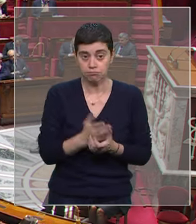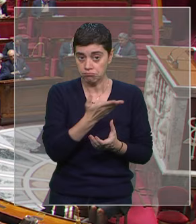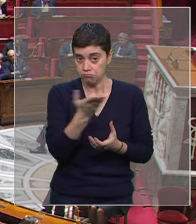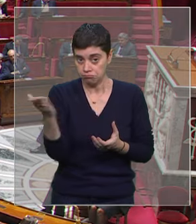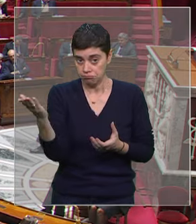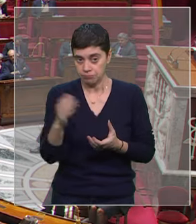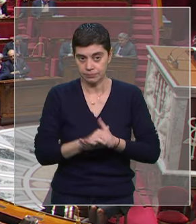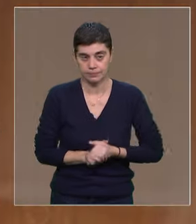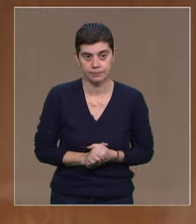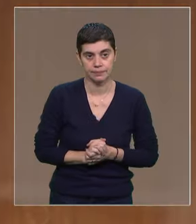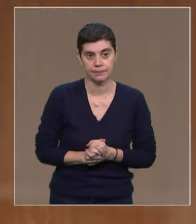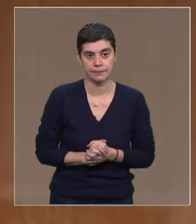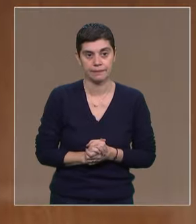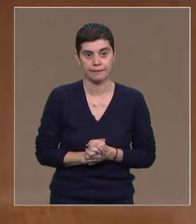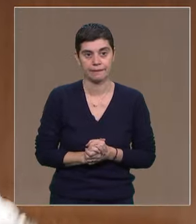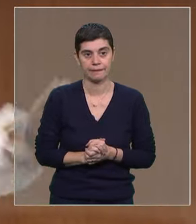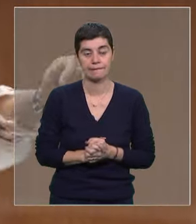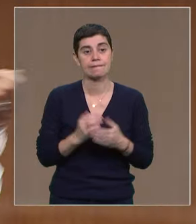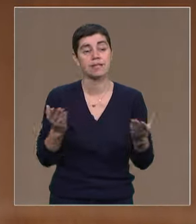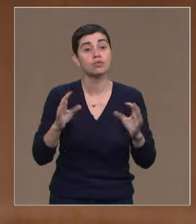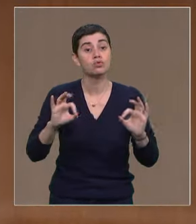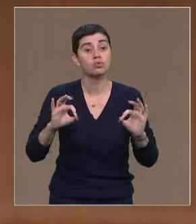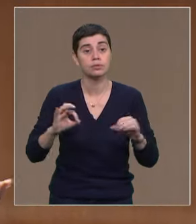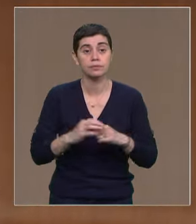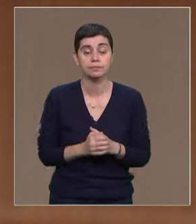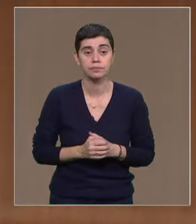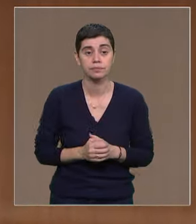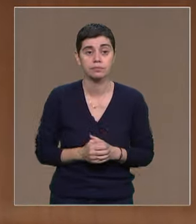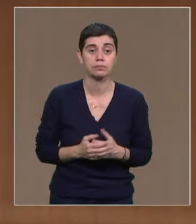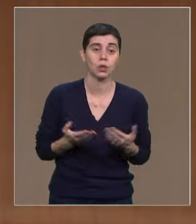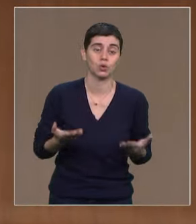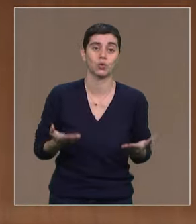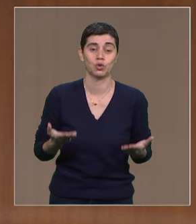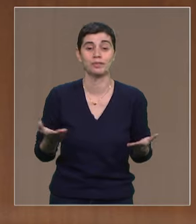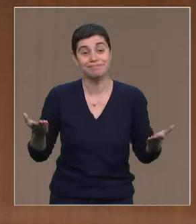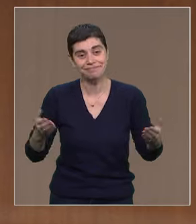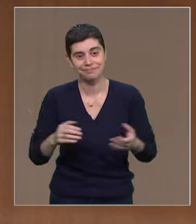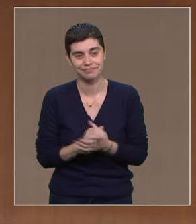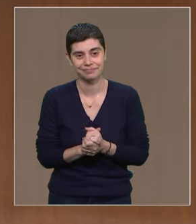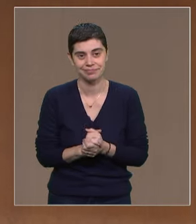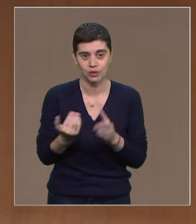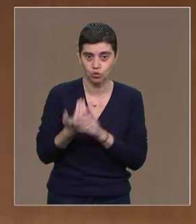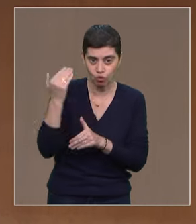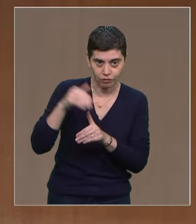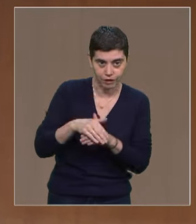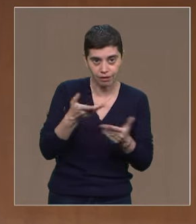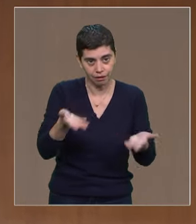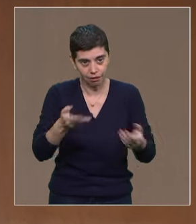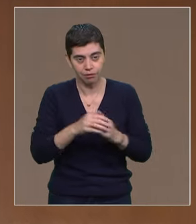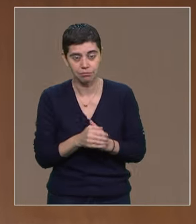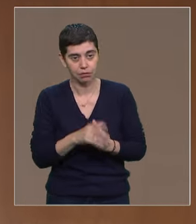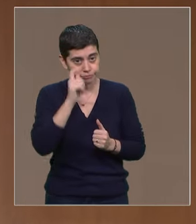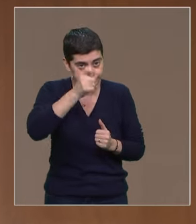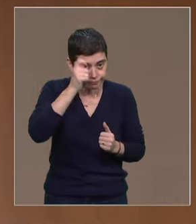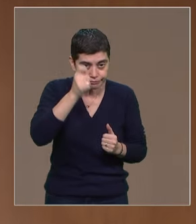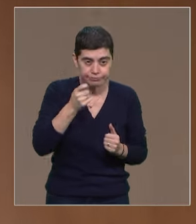députés. Madame la députée Fabienne Colboc, effectivement, aujourd'hui, à nouveau, c'est l'occasion de saluer l'engagement de nos bénévoles. Je l'ai fait